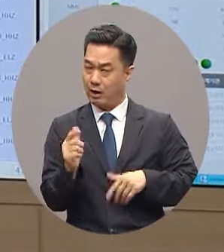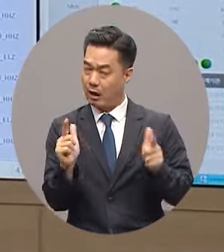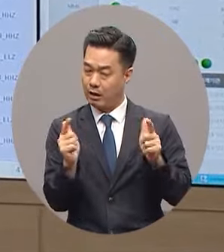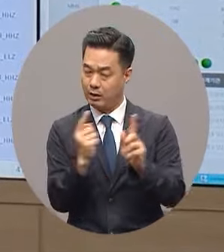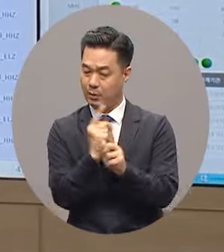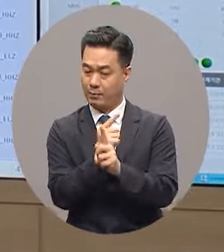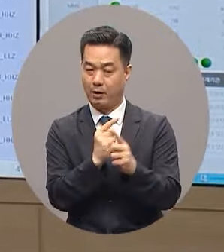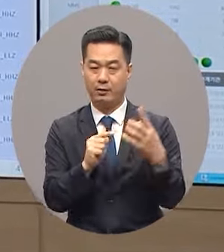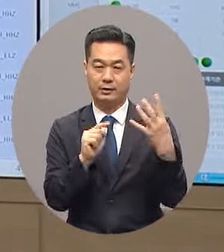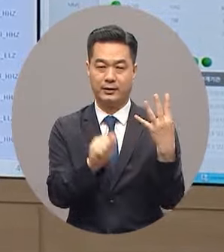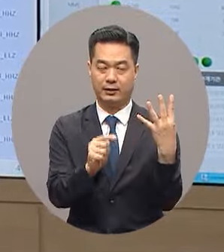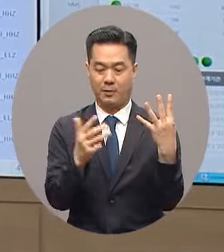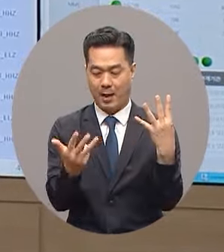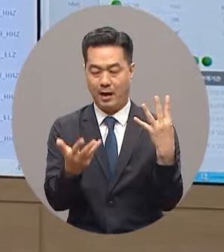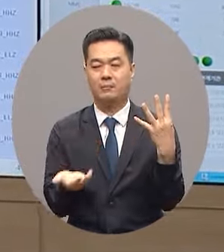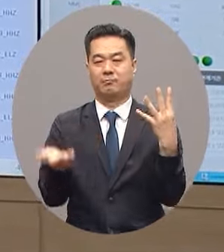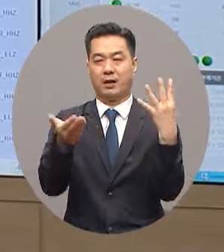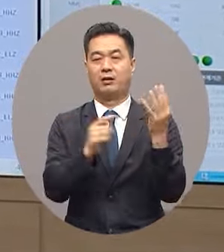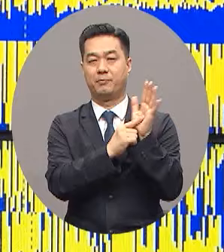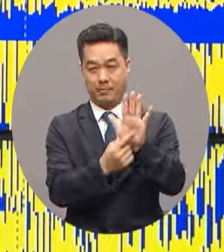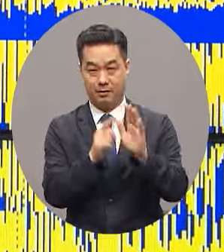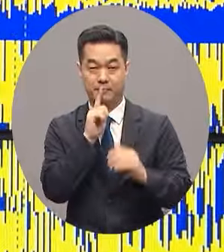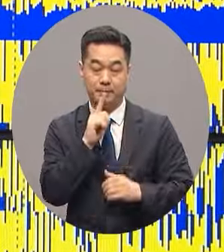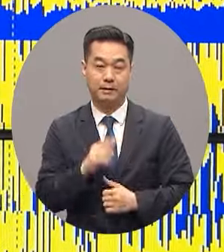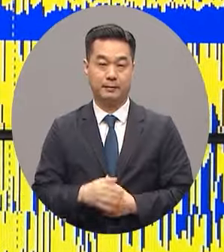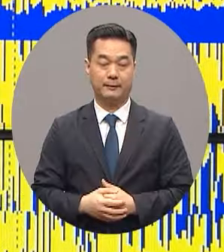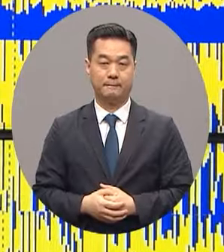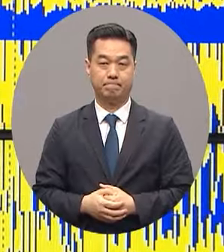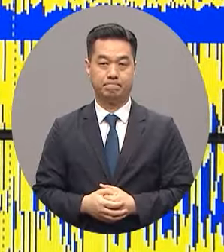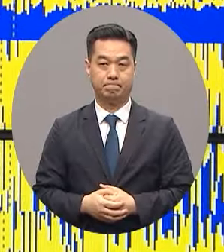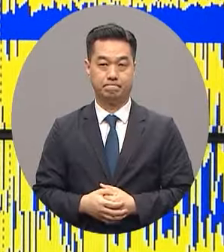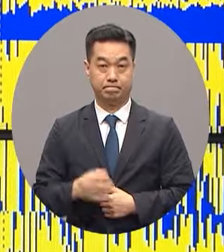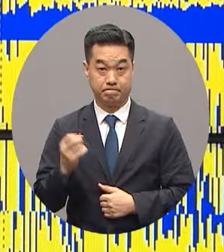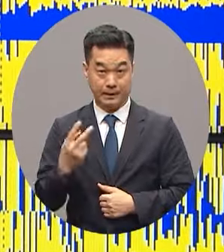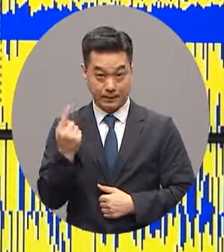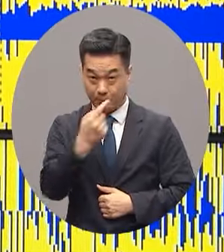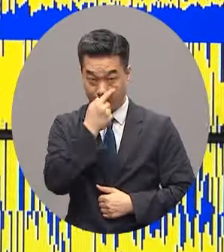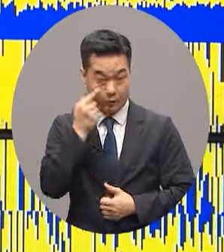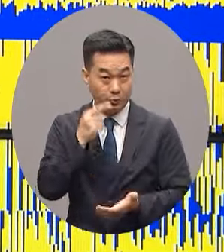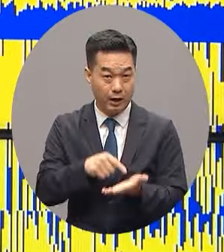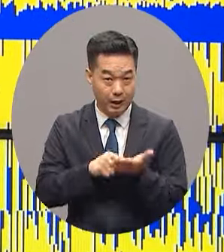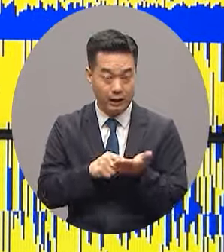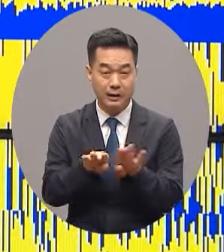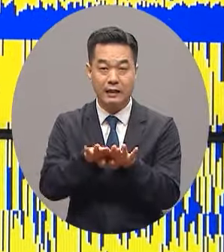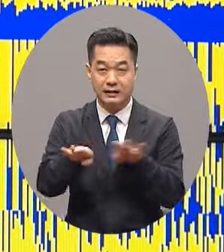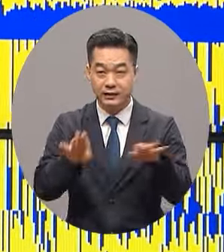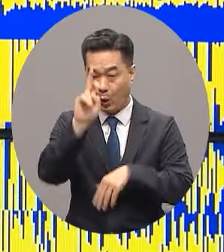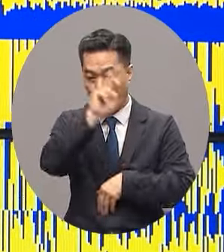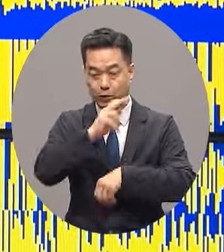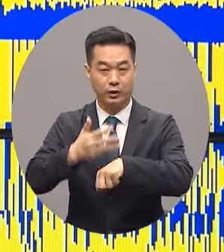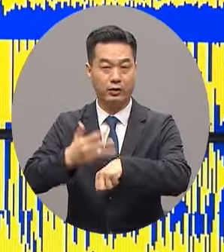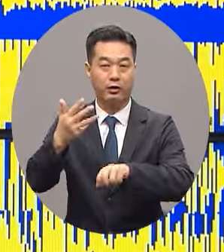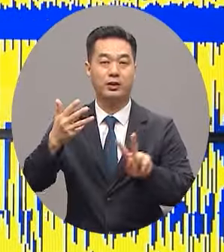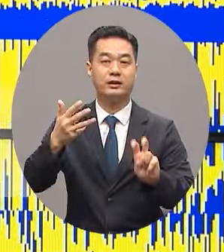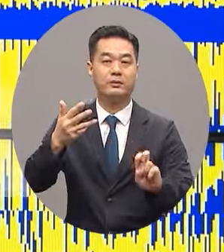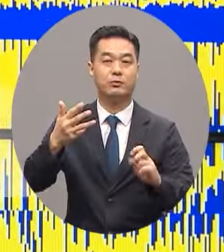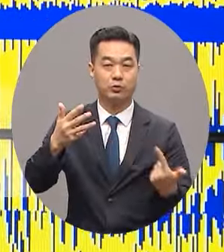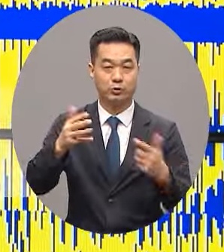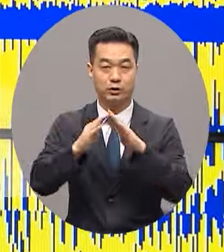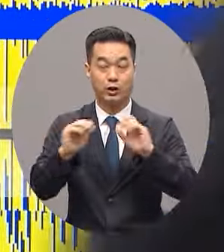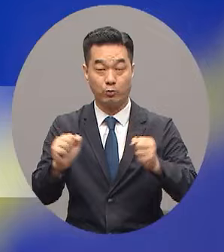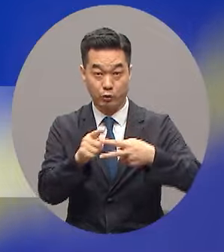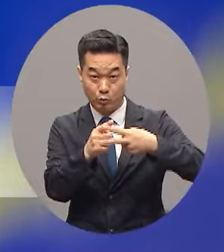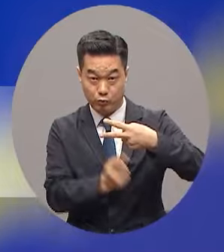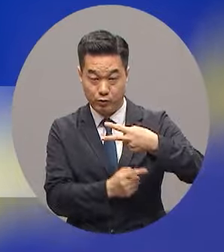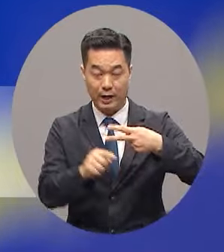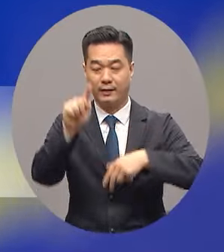규모를 4.8로 상향 조정한다고 밝혔습니다. 다시 한번 전해드리겠습니다. 지진은 오늘 오전 8시 26분 전북